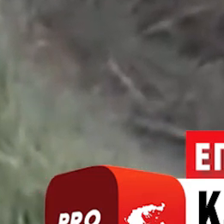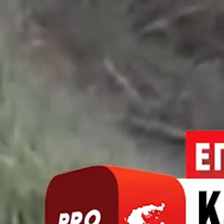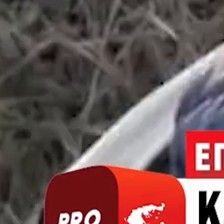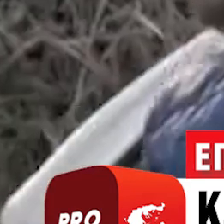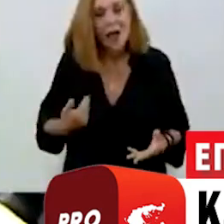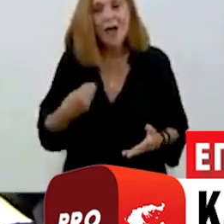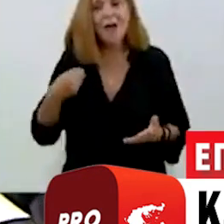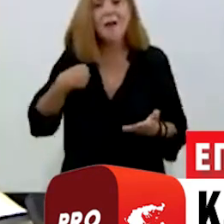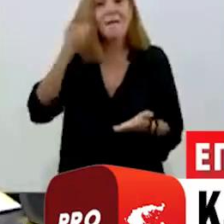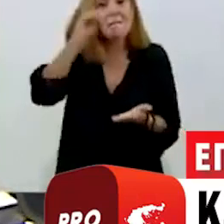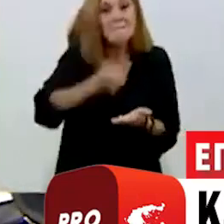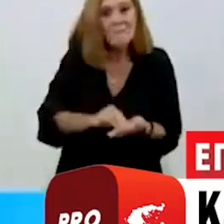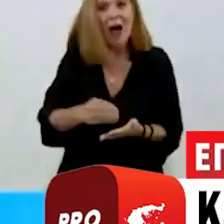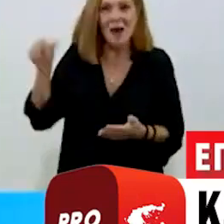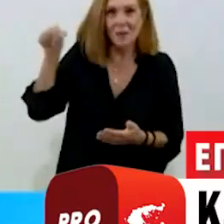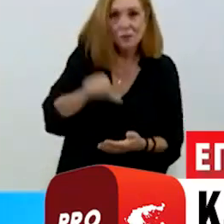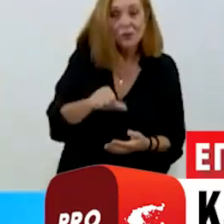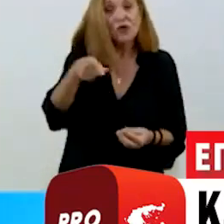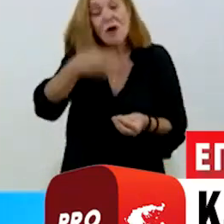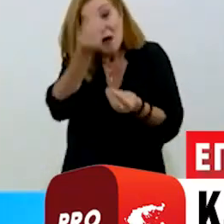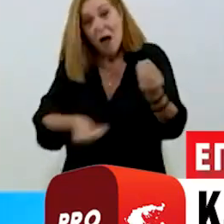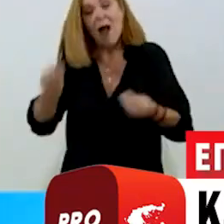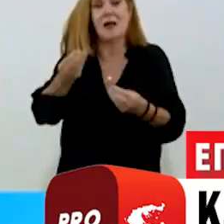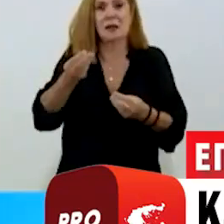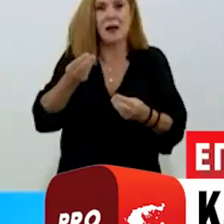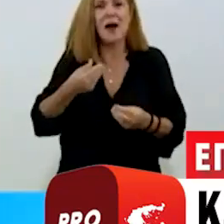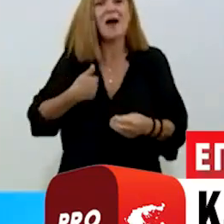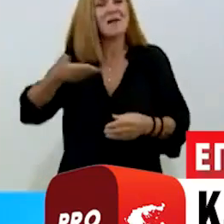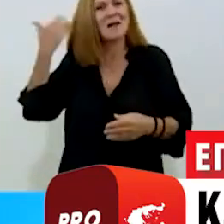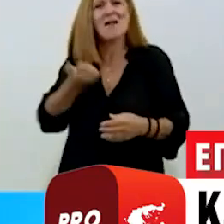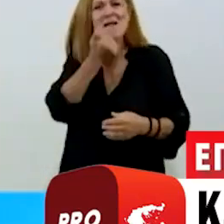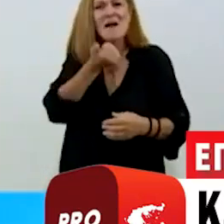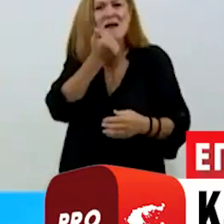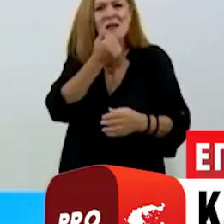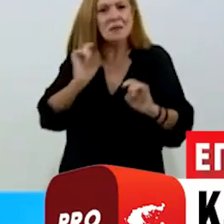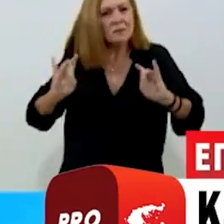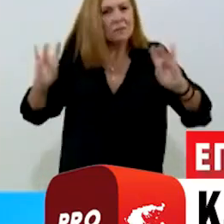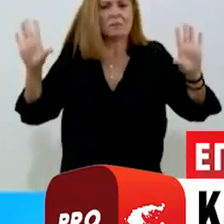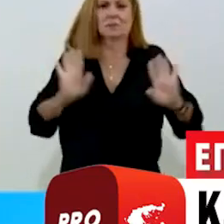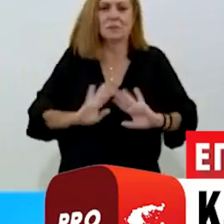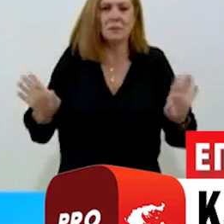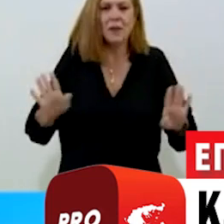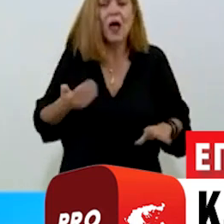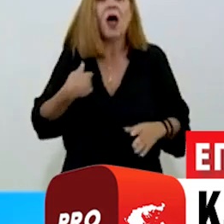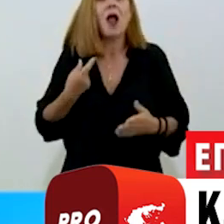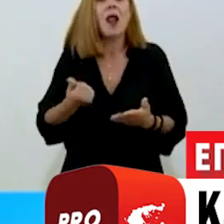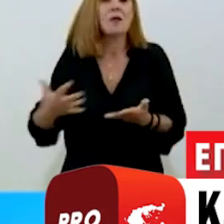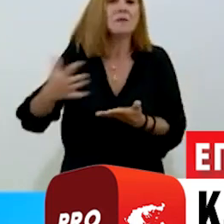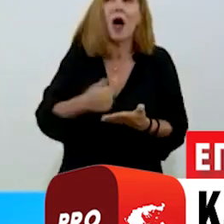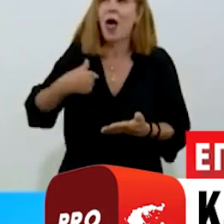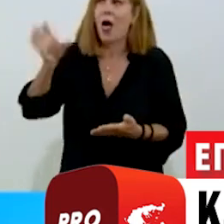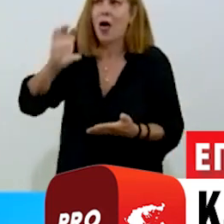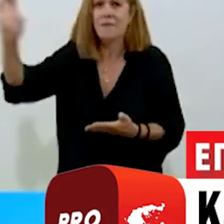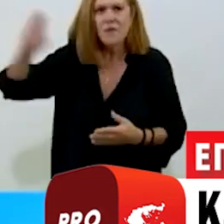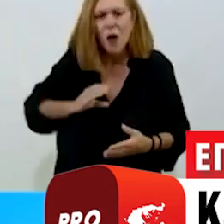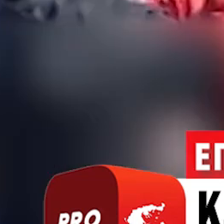και πρόσθεσε εάν η γερμανία είναι ένας μεγάλος μαγνήτης για τους μετανάστες τότε η διαχείριση της φύλαξης των εξωτερικών συνόρων της ένωσης θα